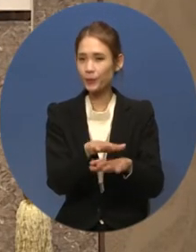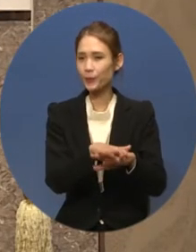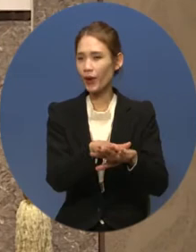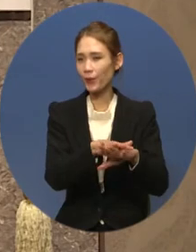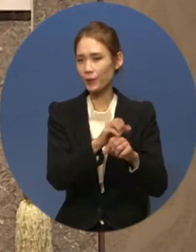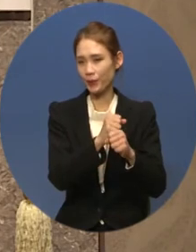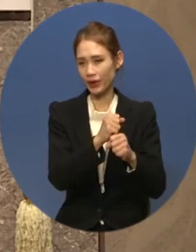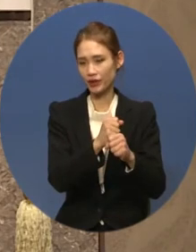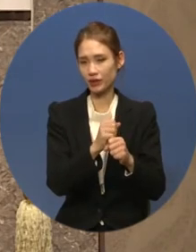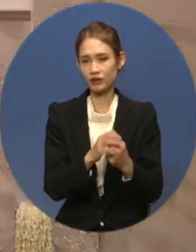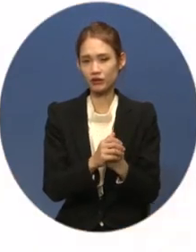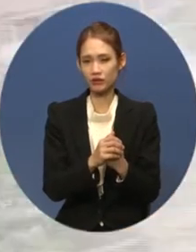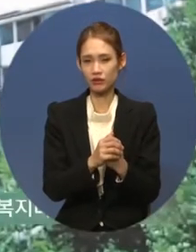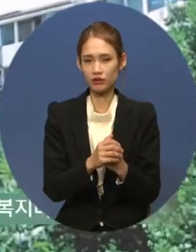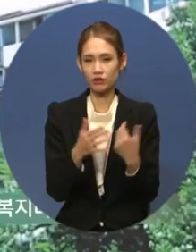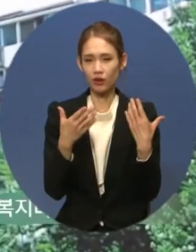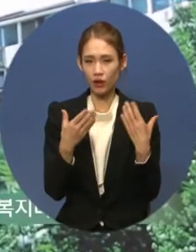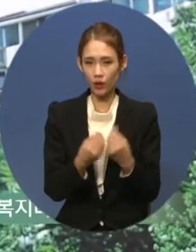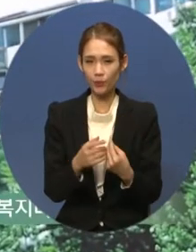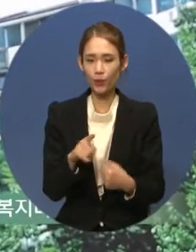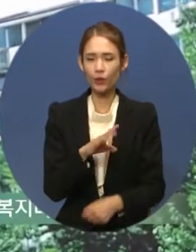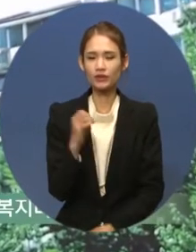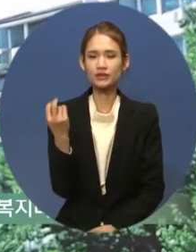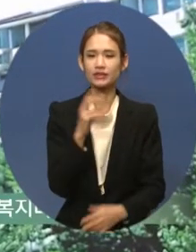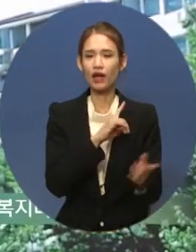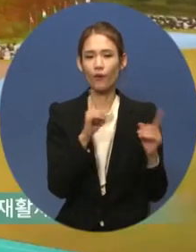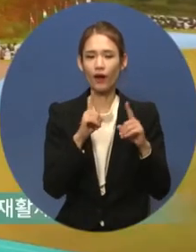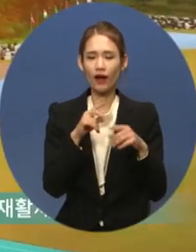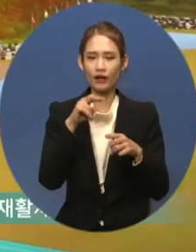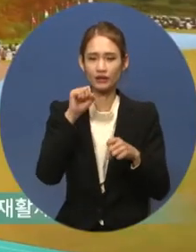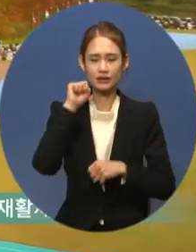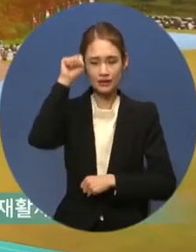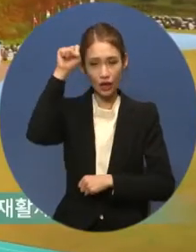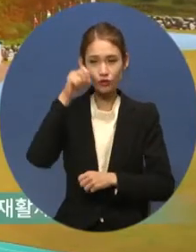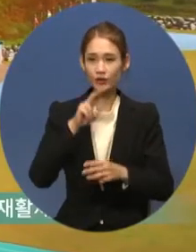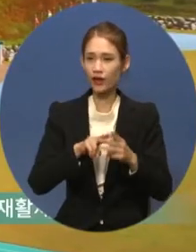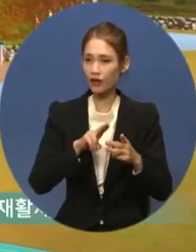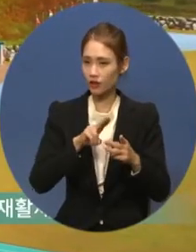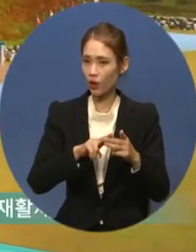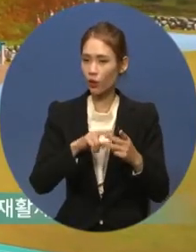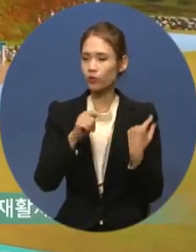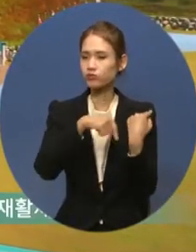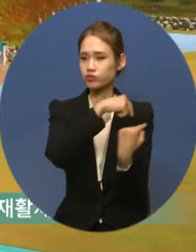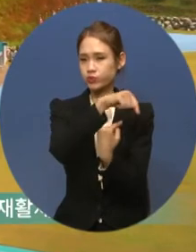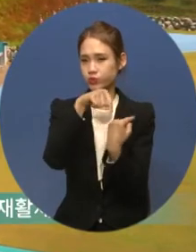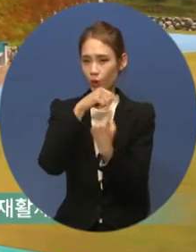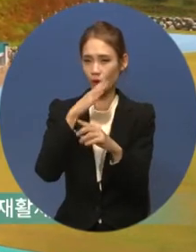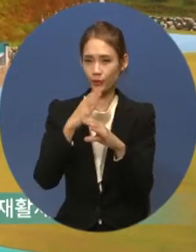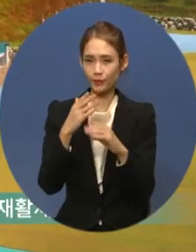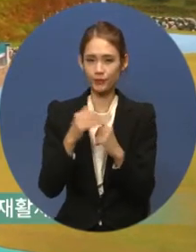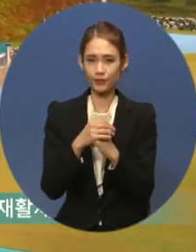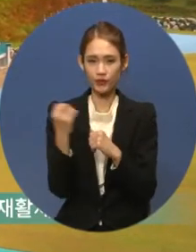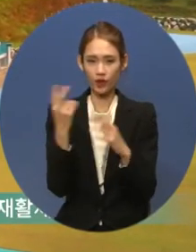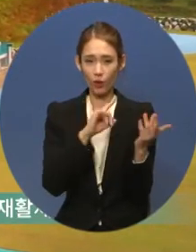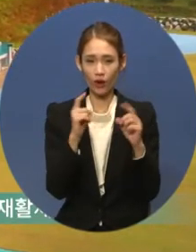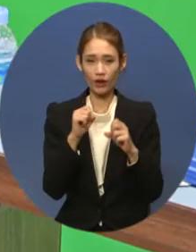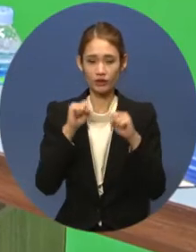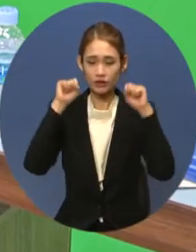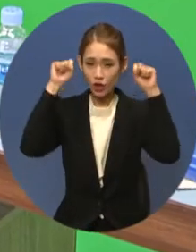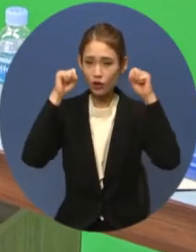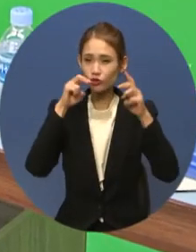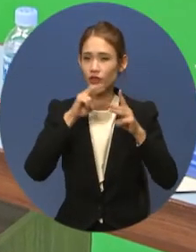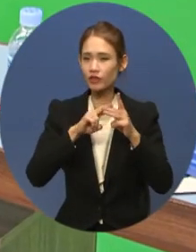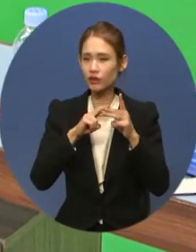났습니다 이제 수완 같은 경우에는 저희가 재활 체육센터 도 운영을 하고 있는데요 이 재활 체육센터 는 상당한